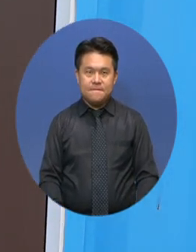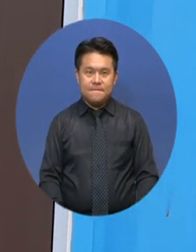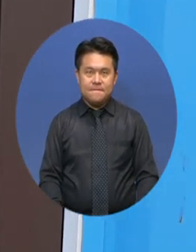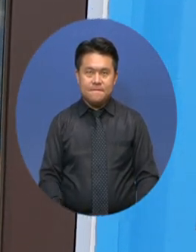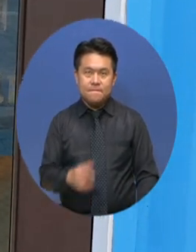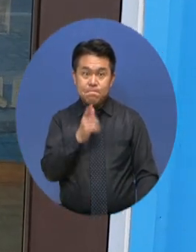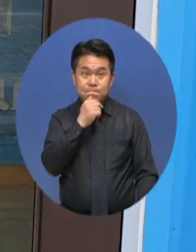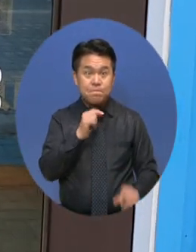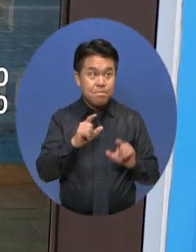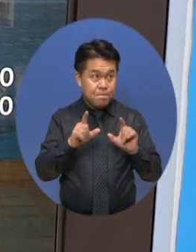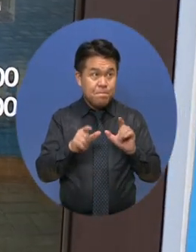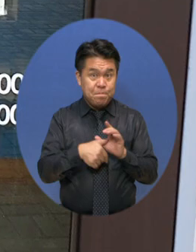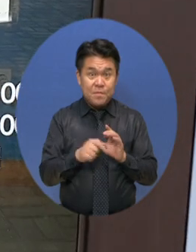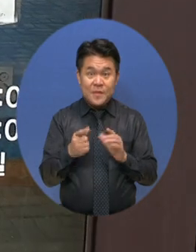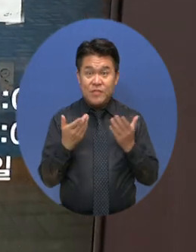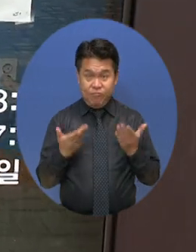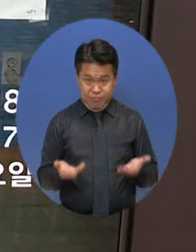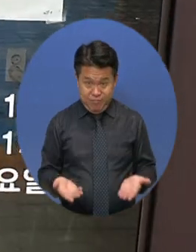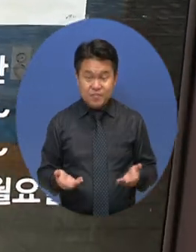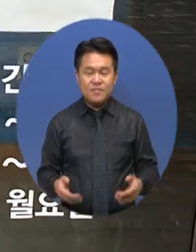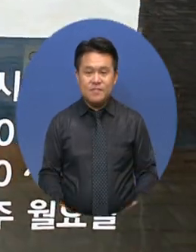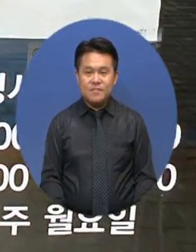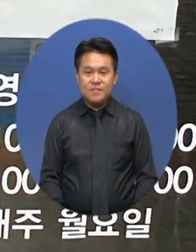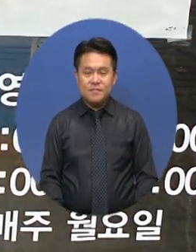매주 월요일은 휴관이라고 하네요.